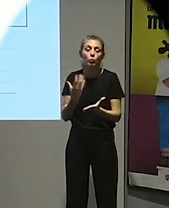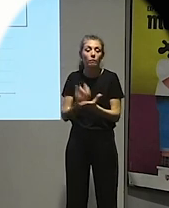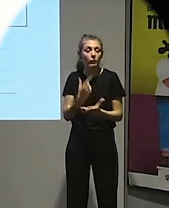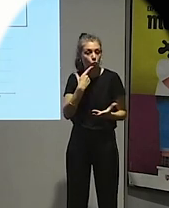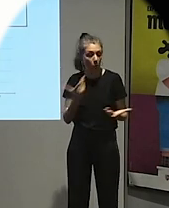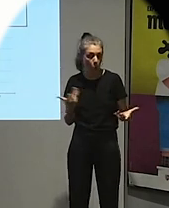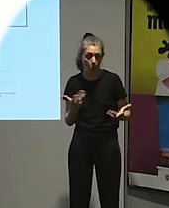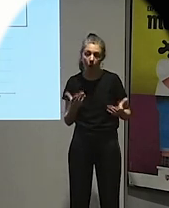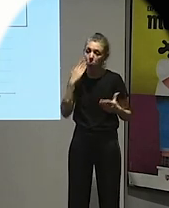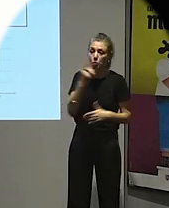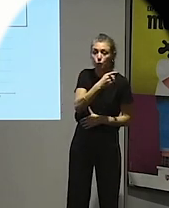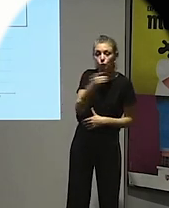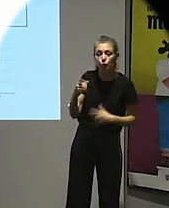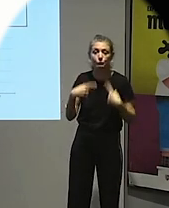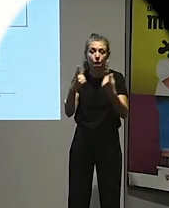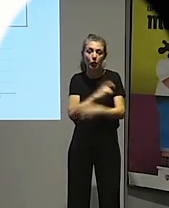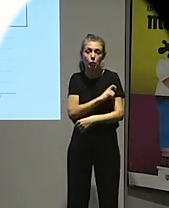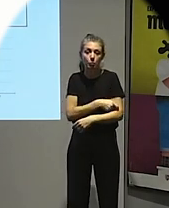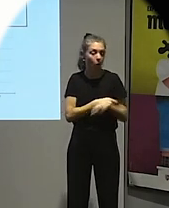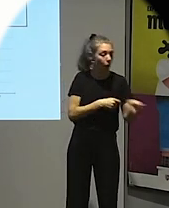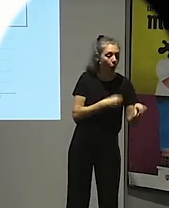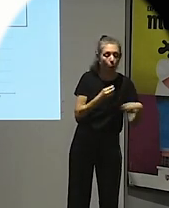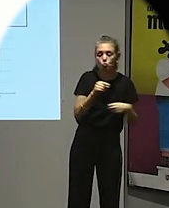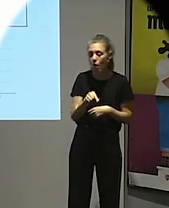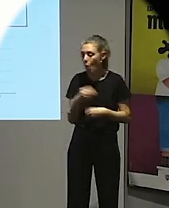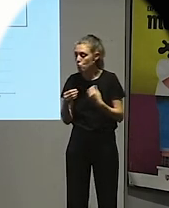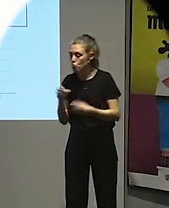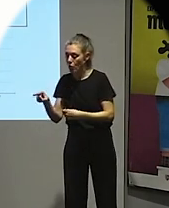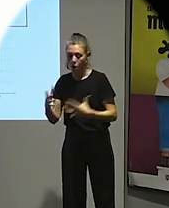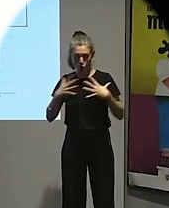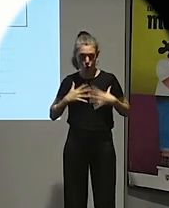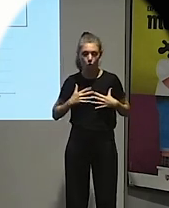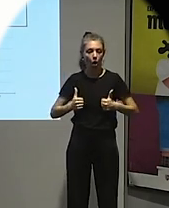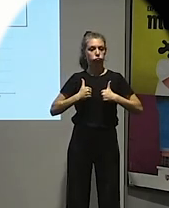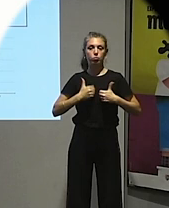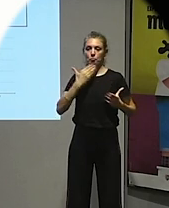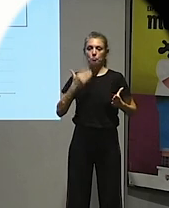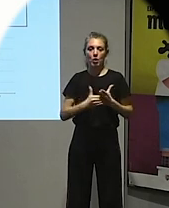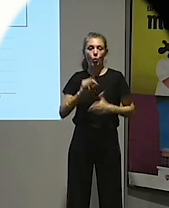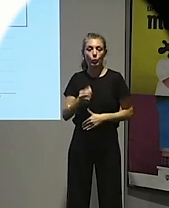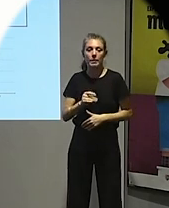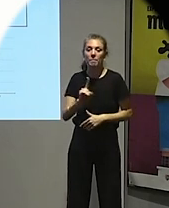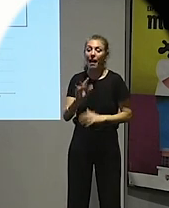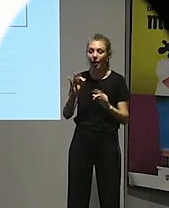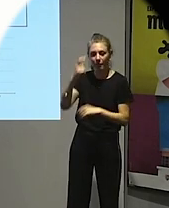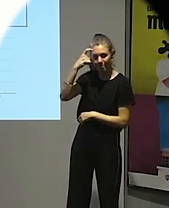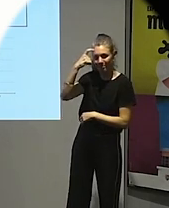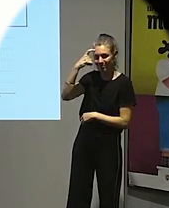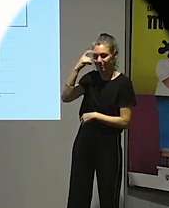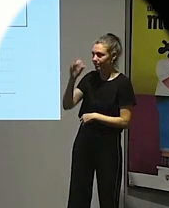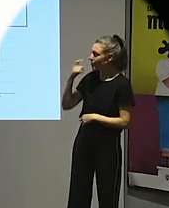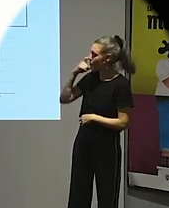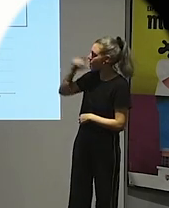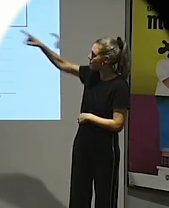faut nécessairement aller dans un milieu enrichi pour avoir des bénéfices. Mais il semblerait que ces milieux où on pratique, où on se sent bien, vont favoriser encore